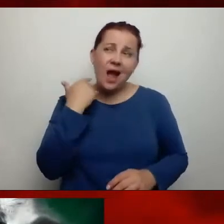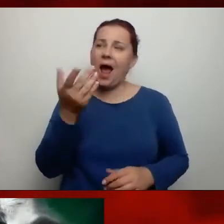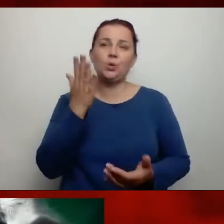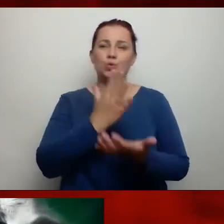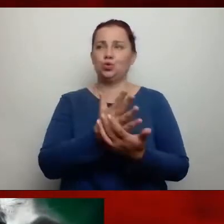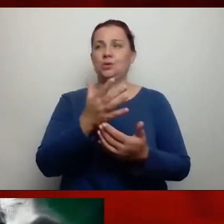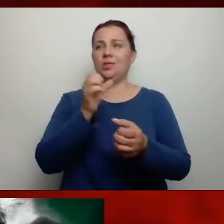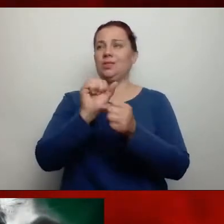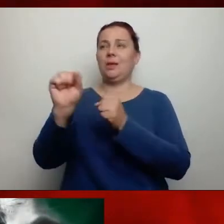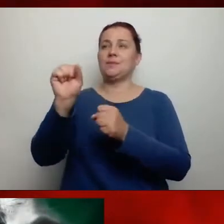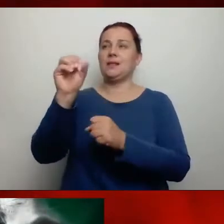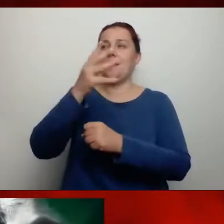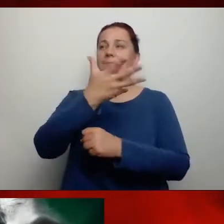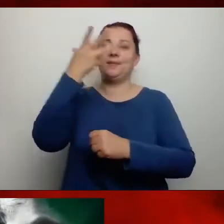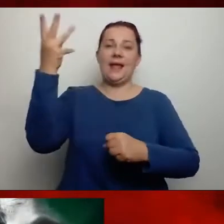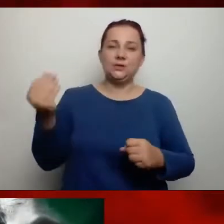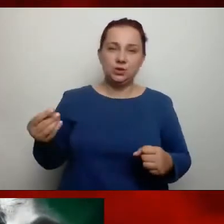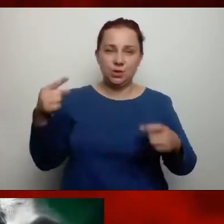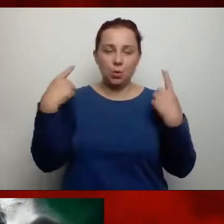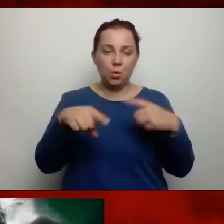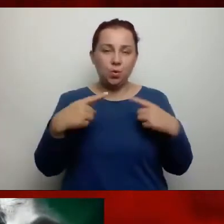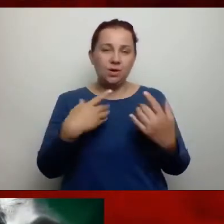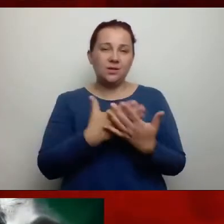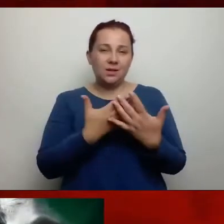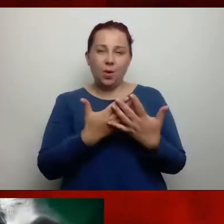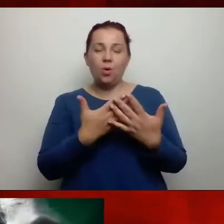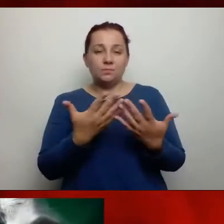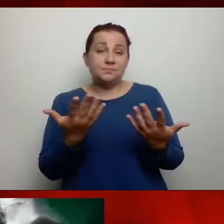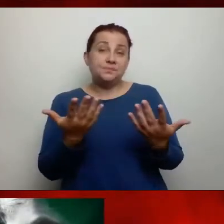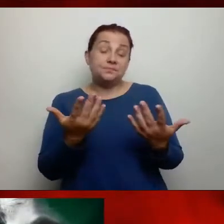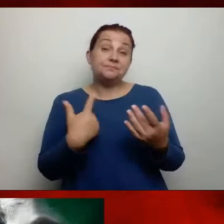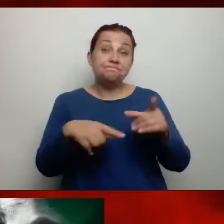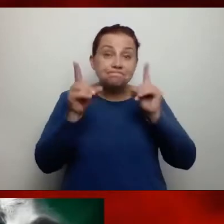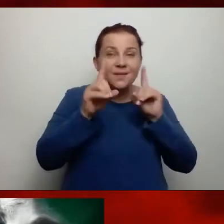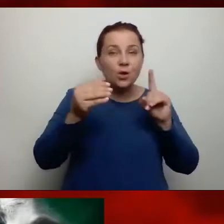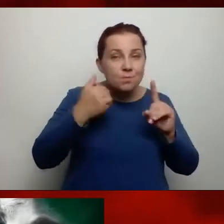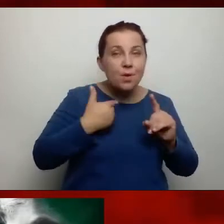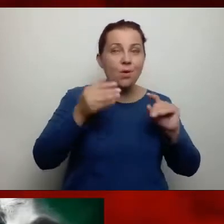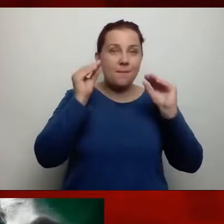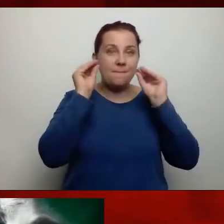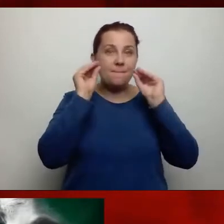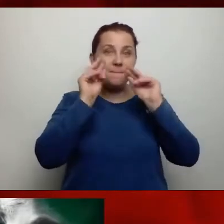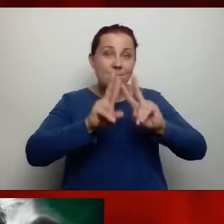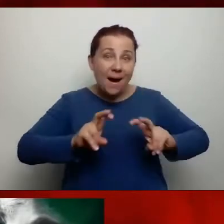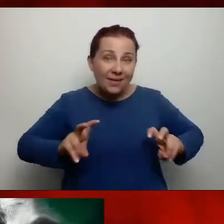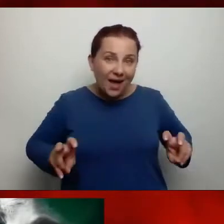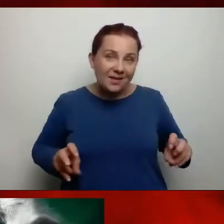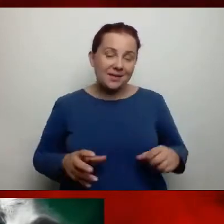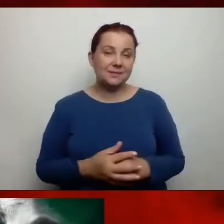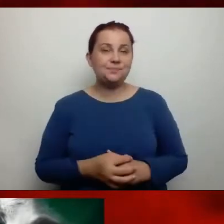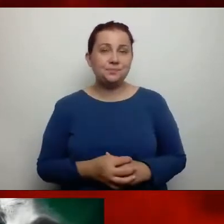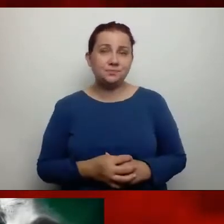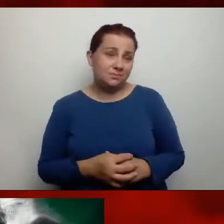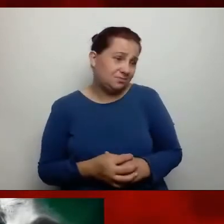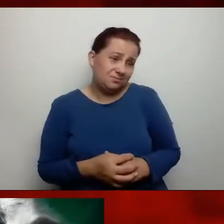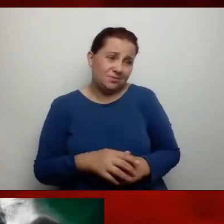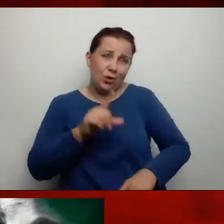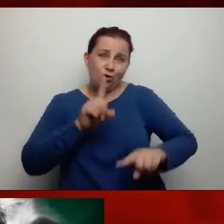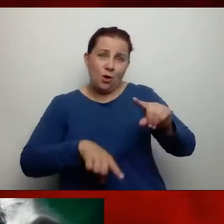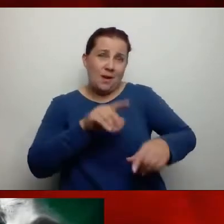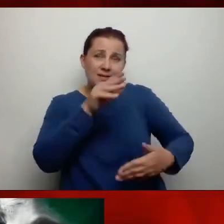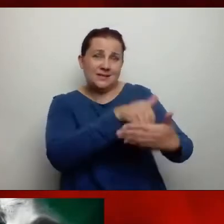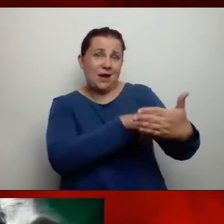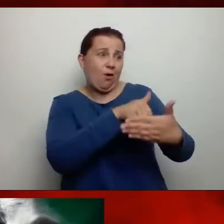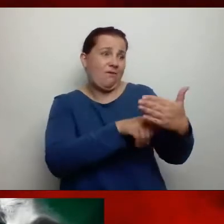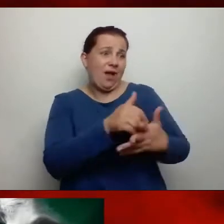inaczej. Także to rzeczywiście były badania i ludzie tego czasu w ten sposób podchodzili do życia. Jako do